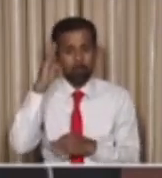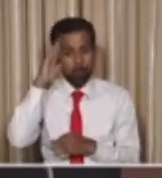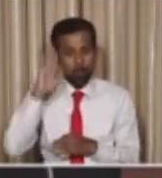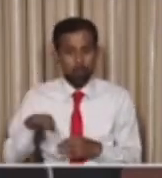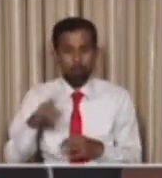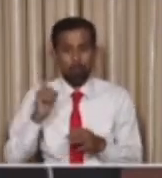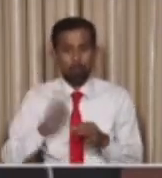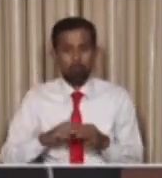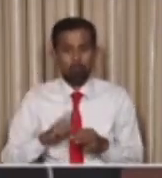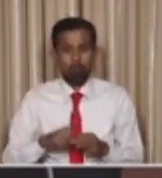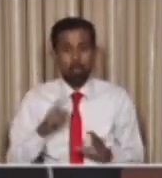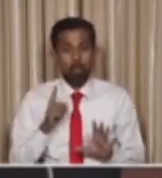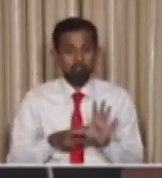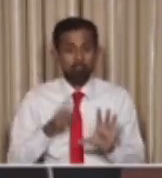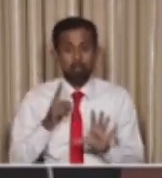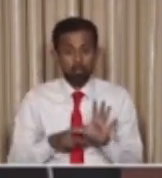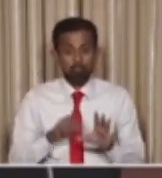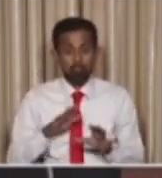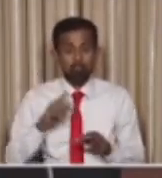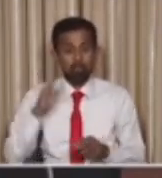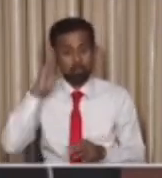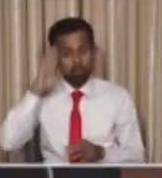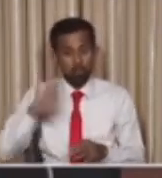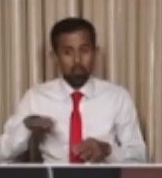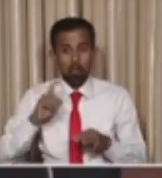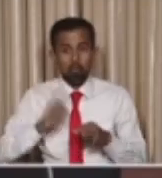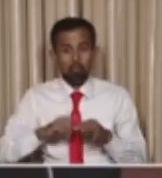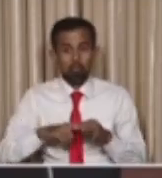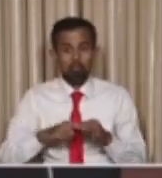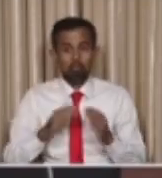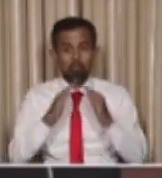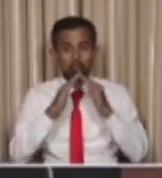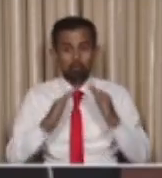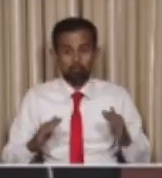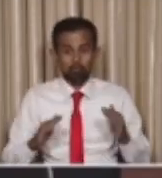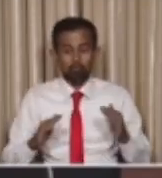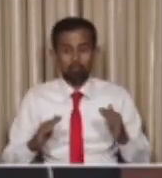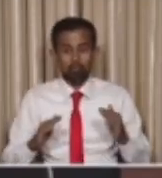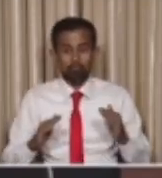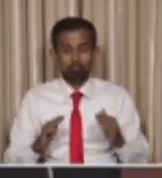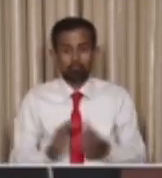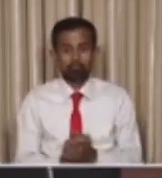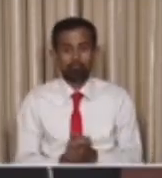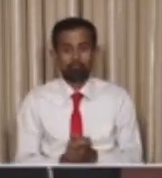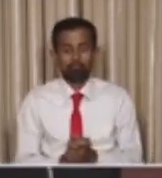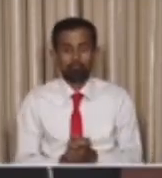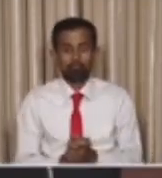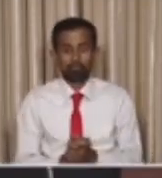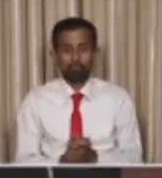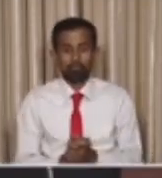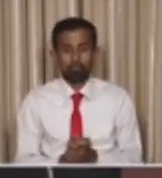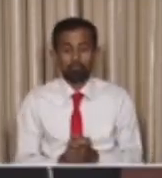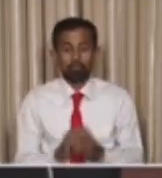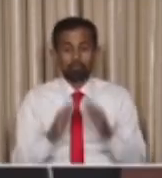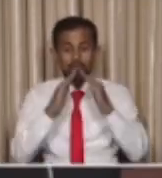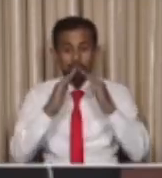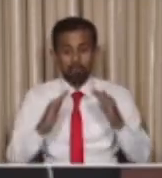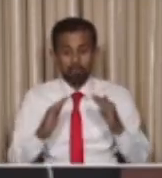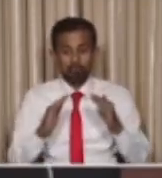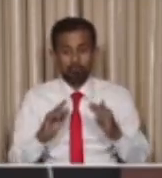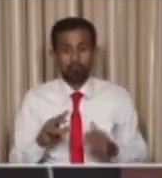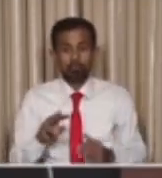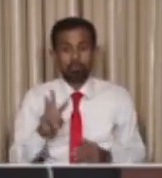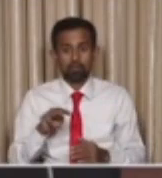ප්‍රශ්න අවුරුදු ගානක් තිබ්බා. ඩේවාසික ප්‍රශ්නය අපි ගොඩනැගිලි 30ක් කාලේ අවසන් අපි ගොඩනැගිලි 30ක්